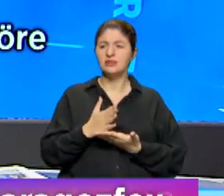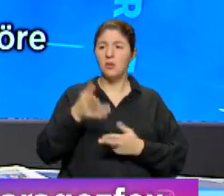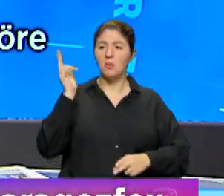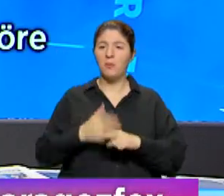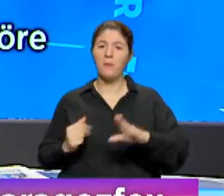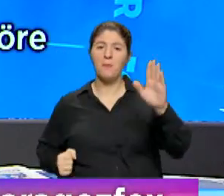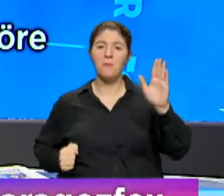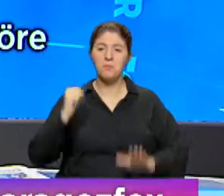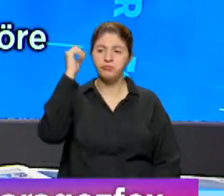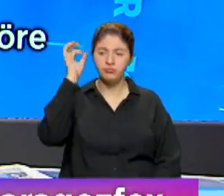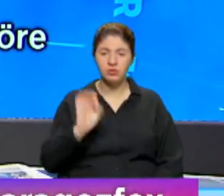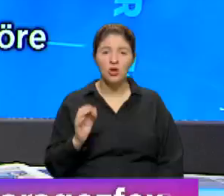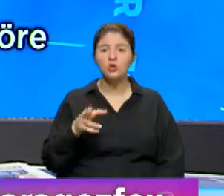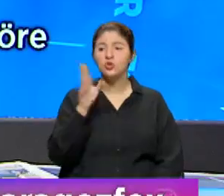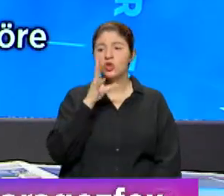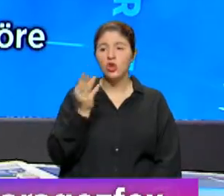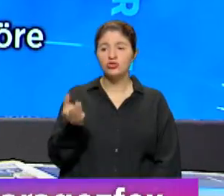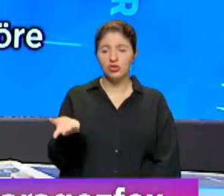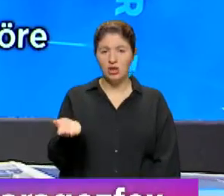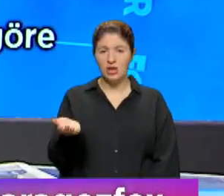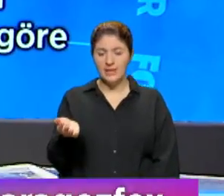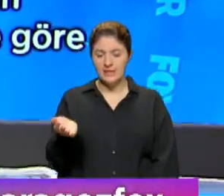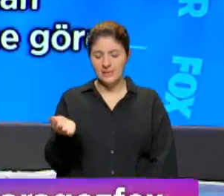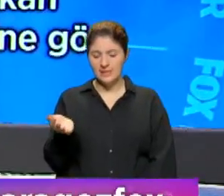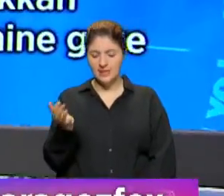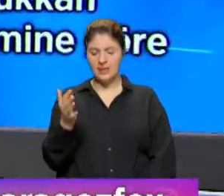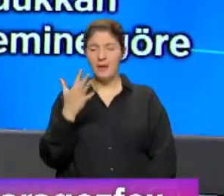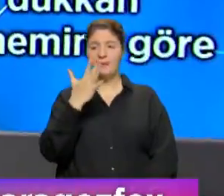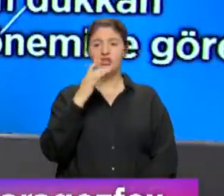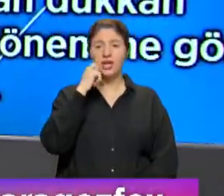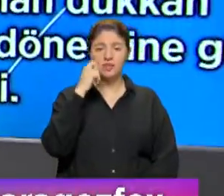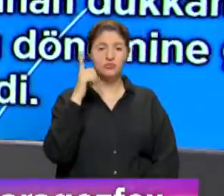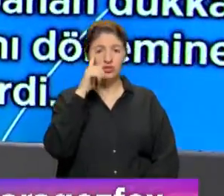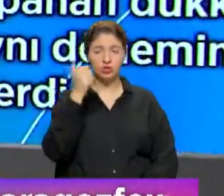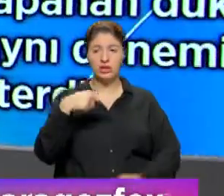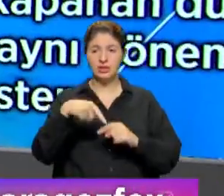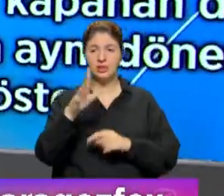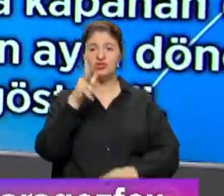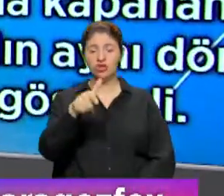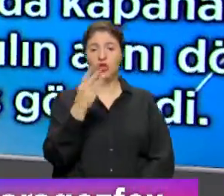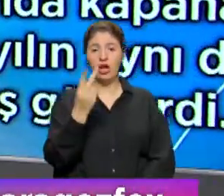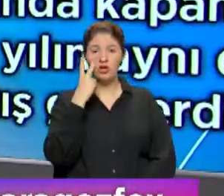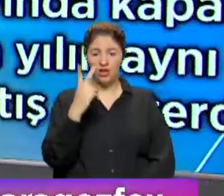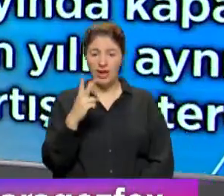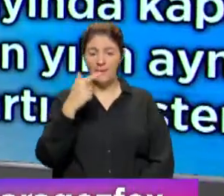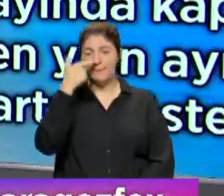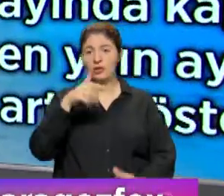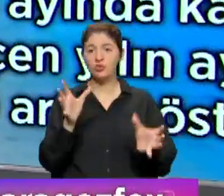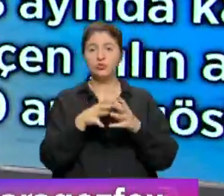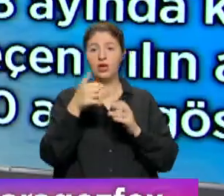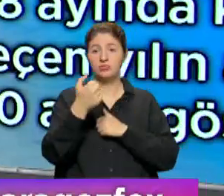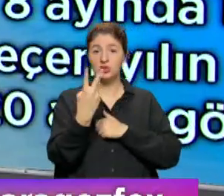birden o da yükselmeye başladı sonucunda ne olacak 5 Ekim çarşamba gününden itibaren geçerli olmak üzere benzin grubunda